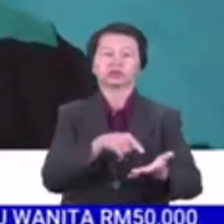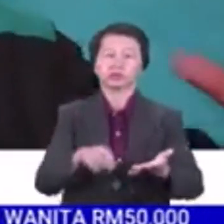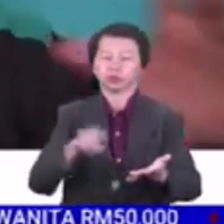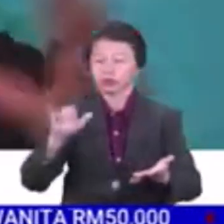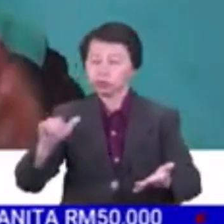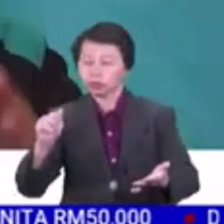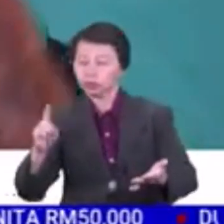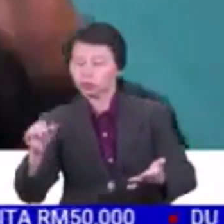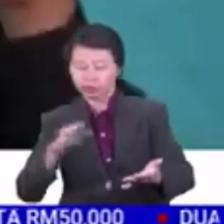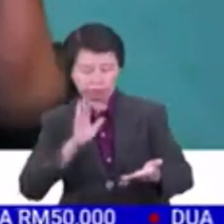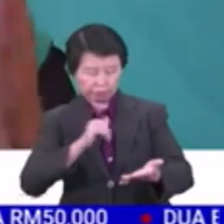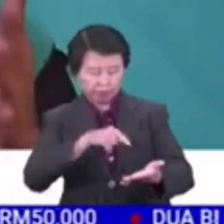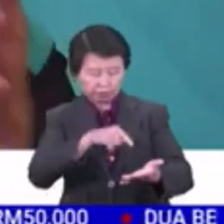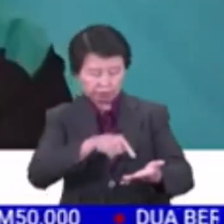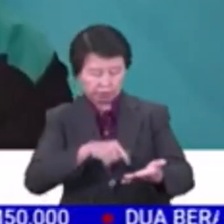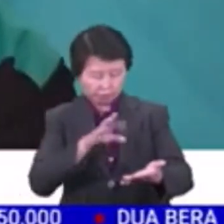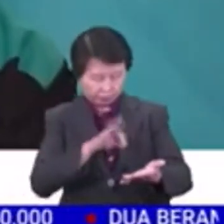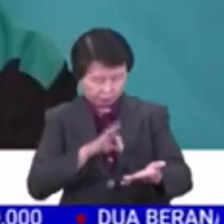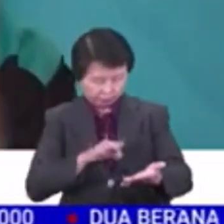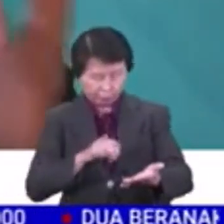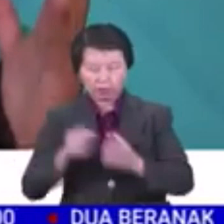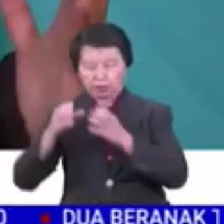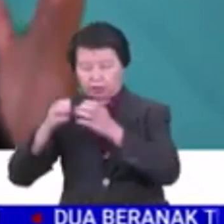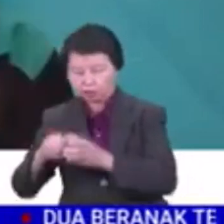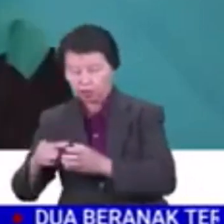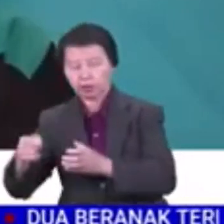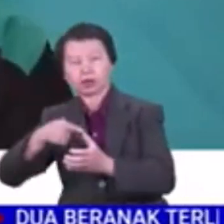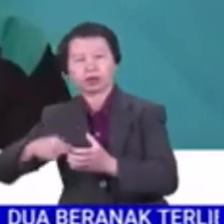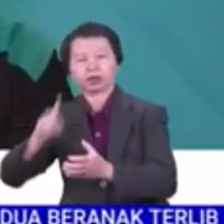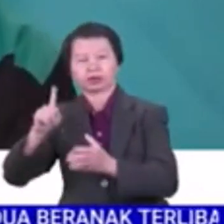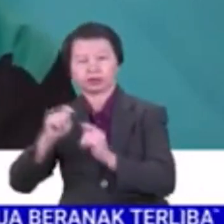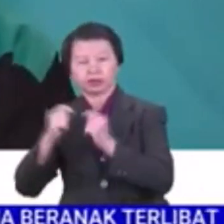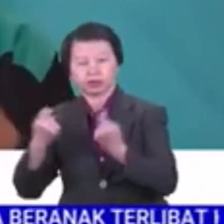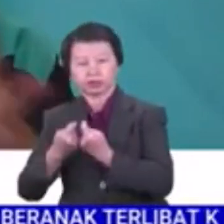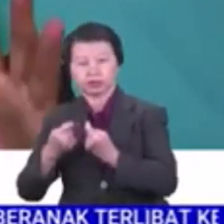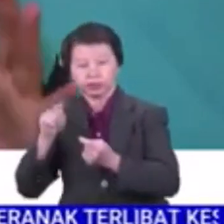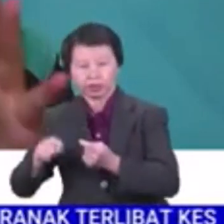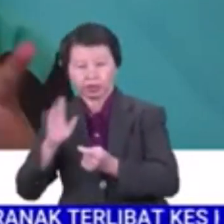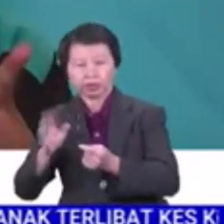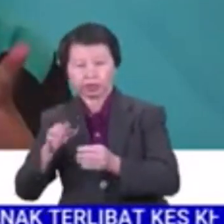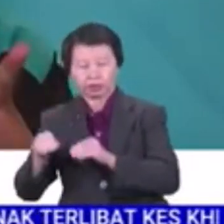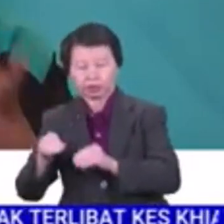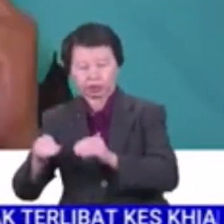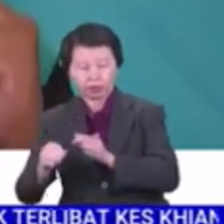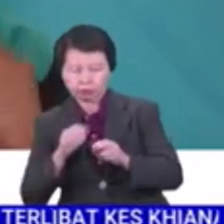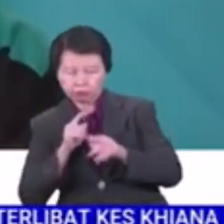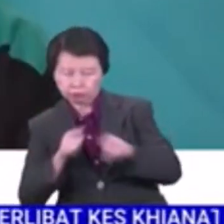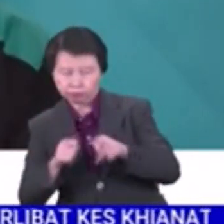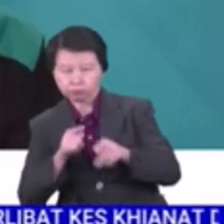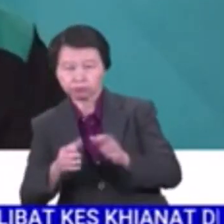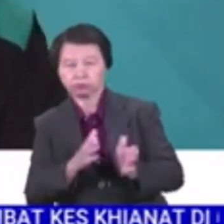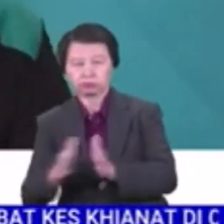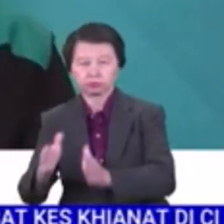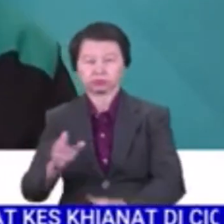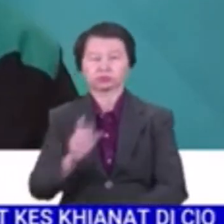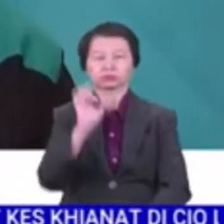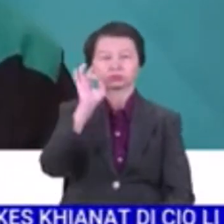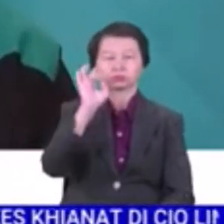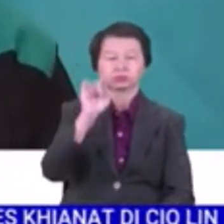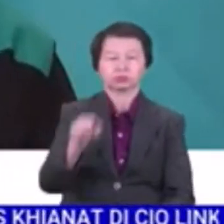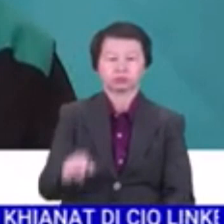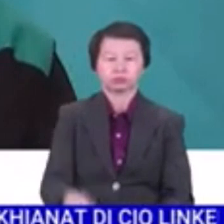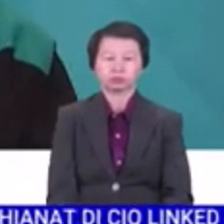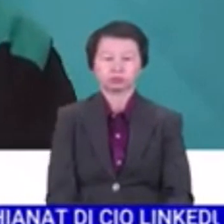akan mengumpulkan mereka, kita duduk dalam satu tim yang kita akan bergerak secara terancah, insyaAllah.